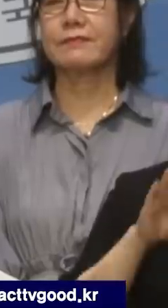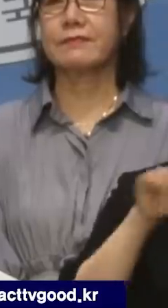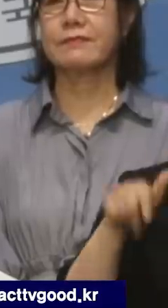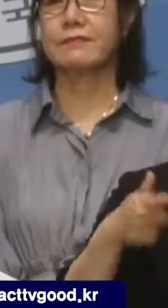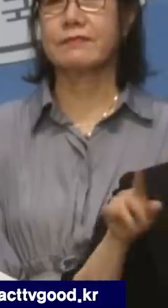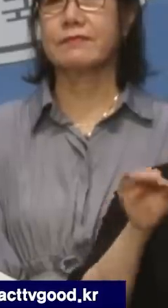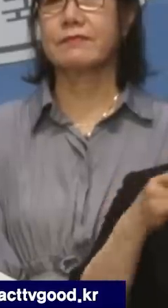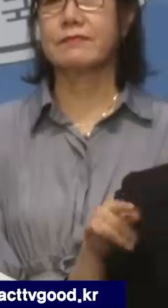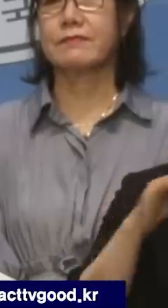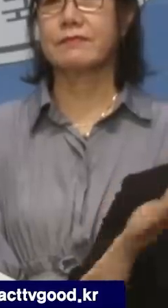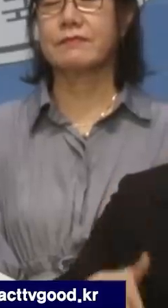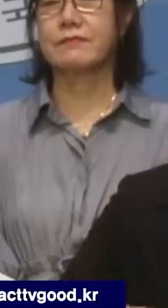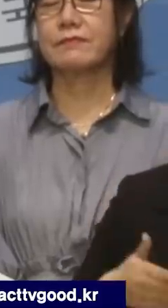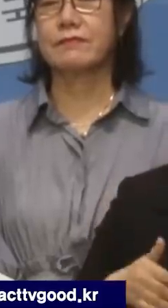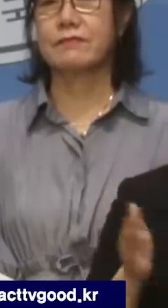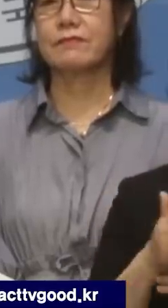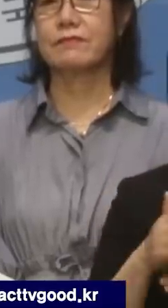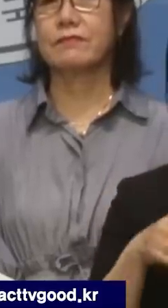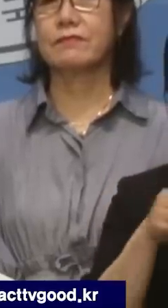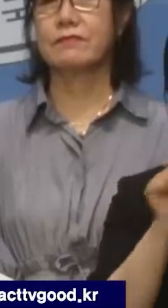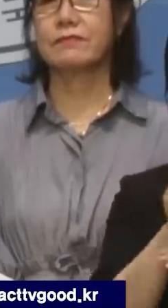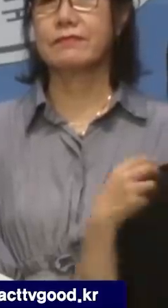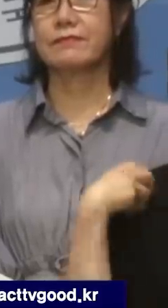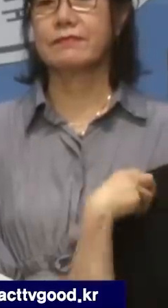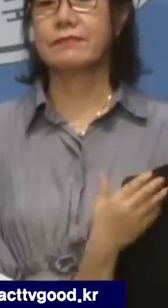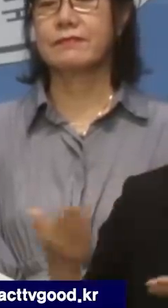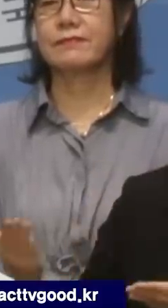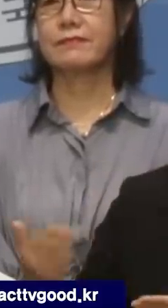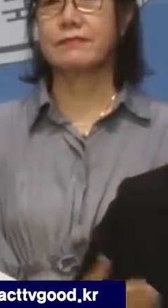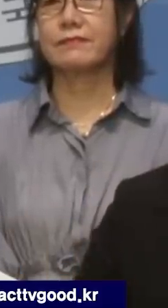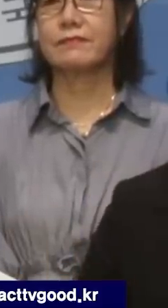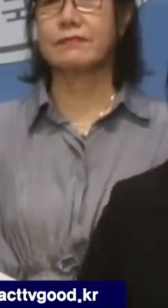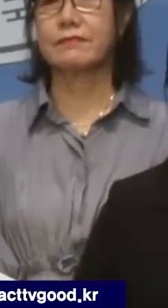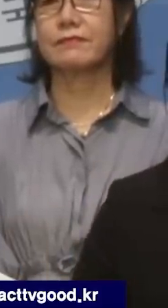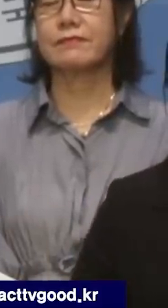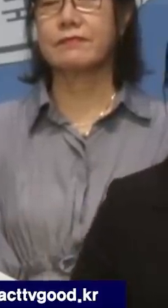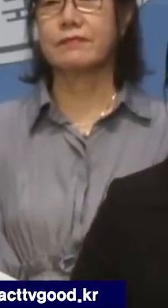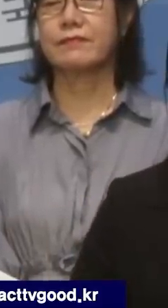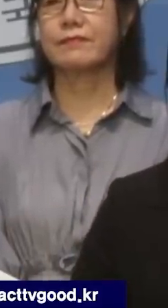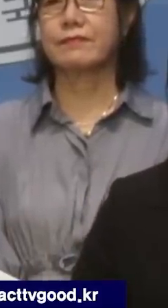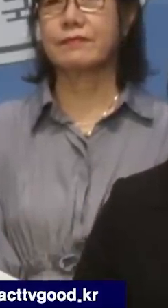박정희 전라남도 어촌계 사무처장님도 오셨습니다.